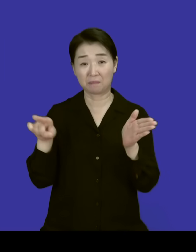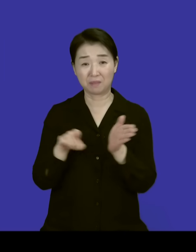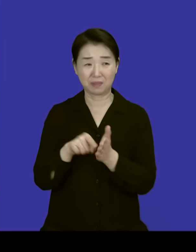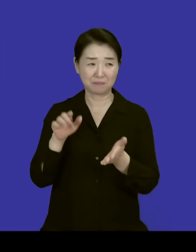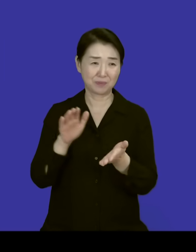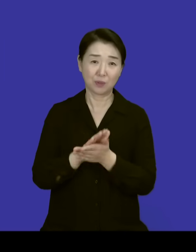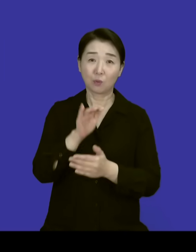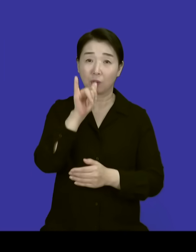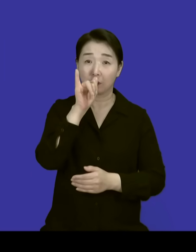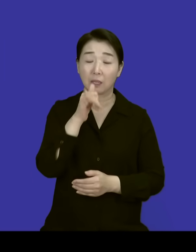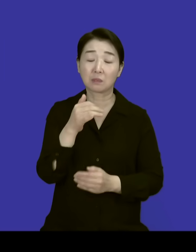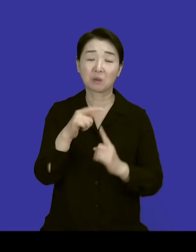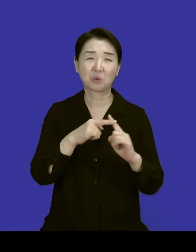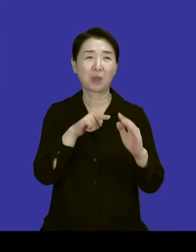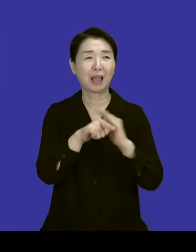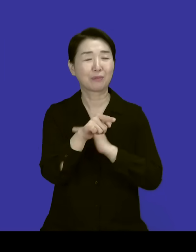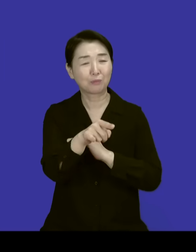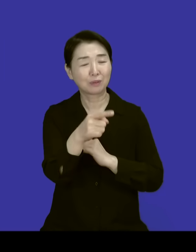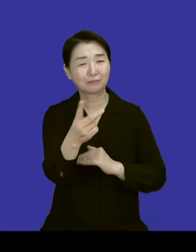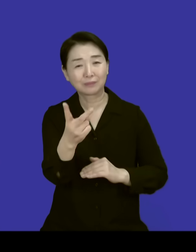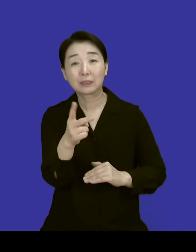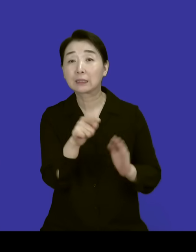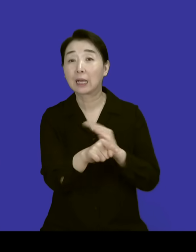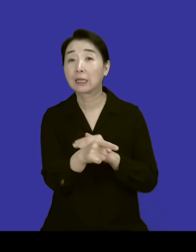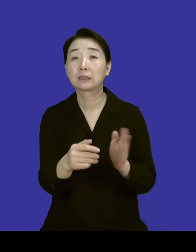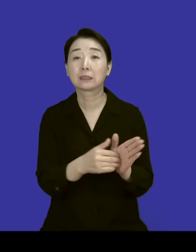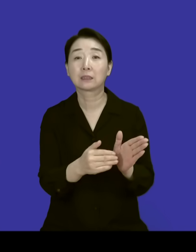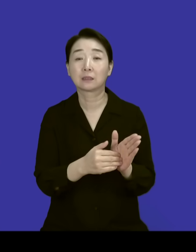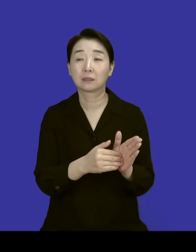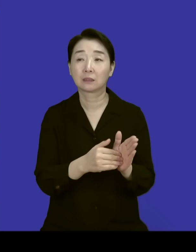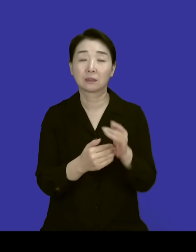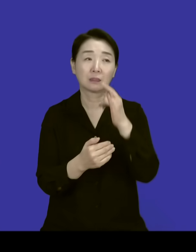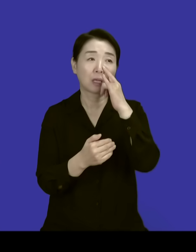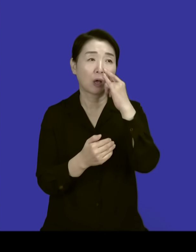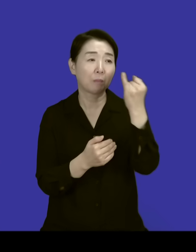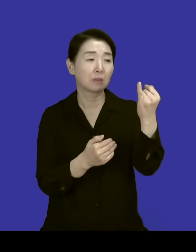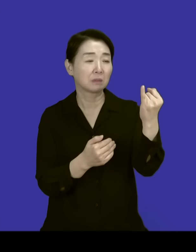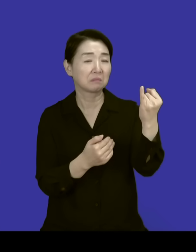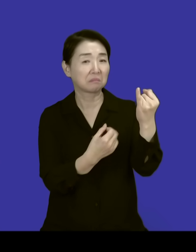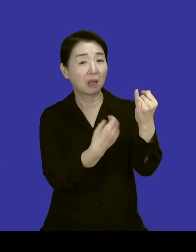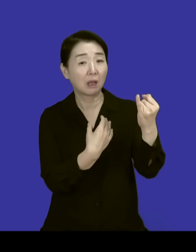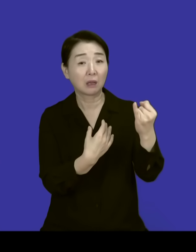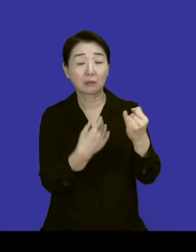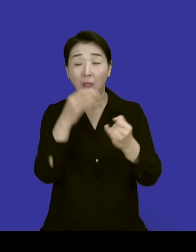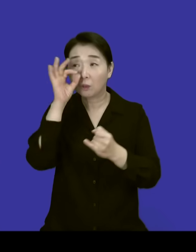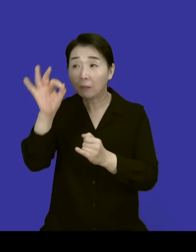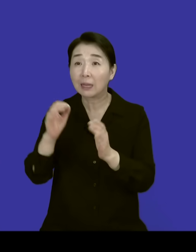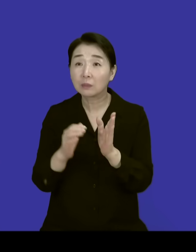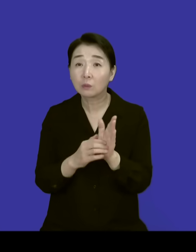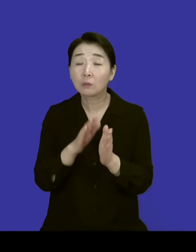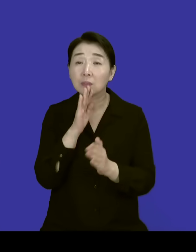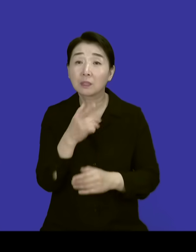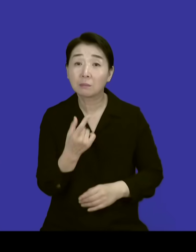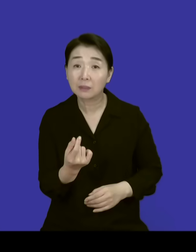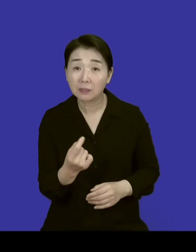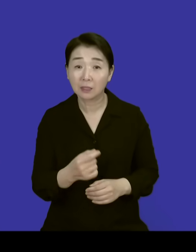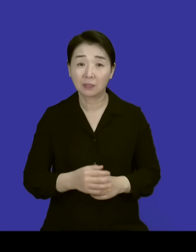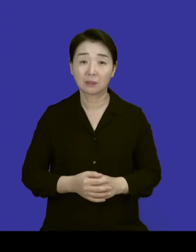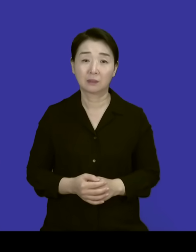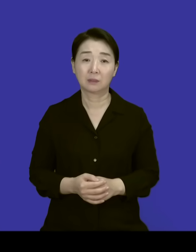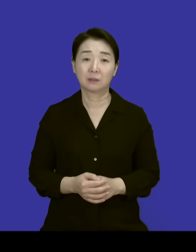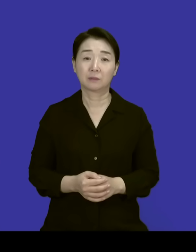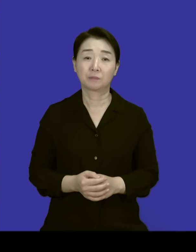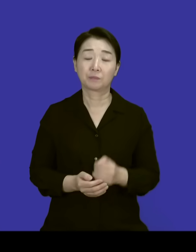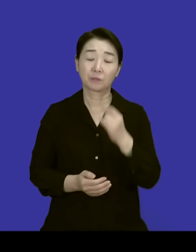한다고 하면서도 한두 번 가다가 말고 네. 그냥 어머니 얘기 듣고 그냥 뭐 나 이런 거 봤어. 근데 진짜 이렇게 됐잖아.